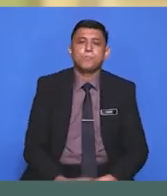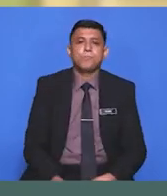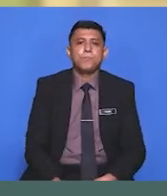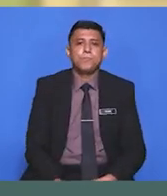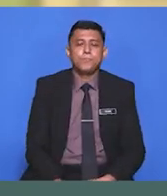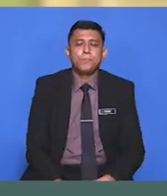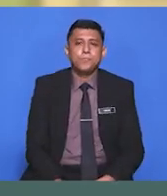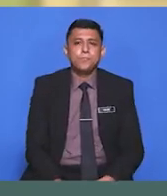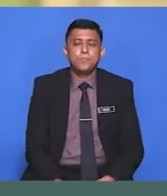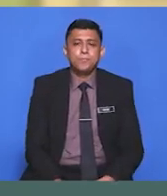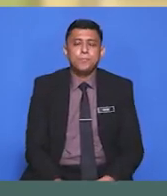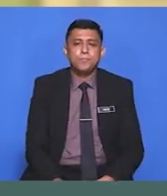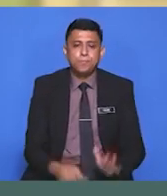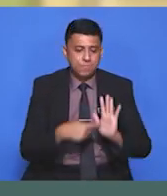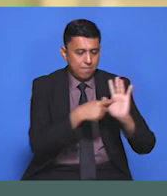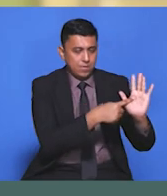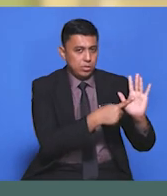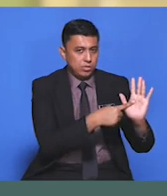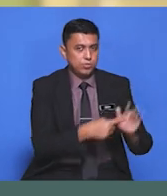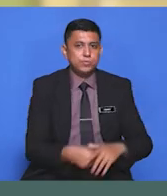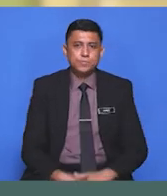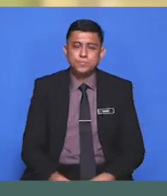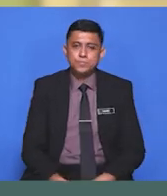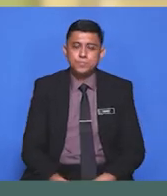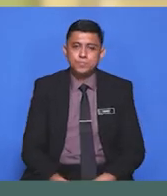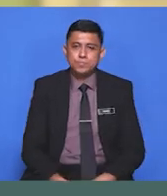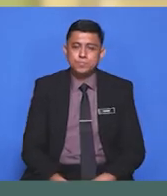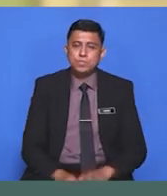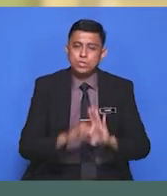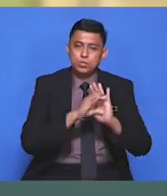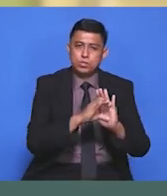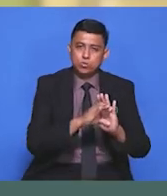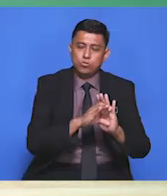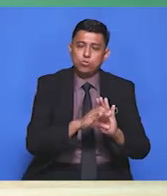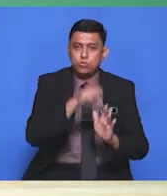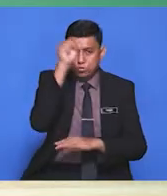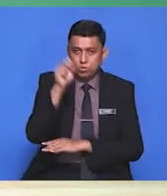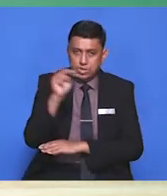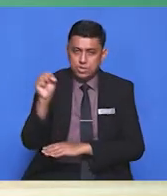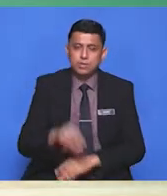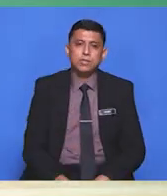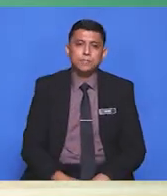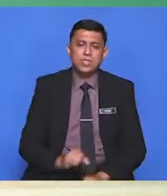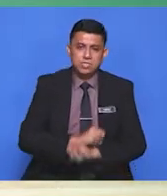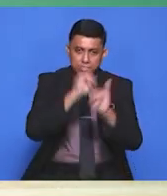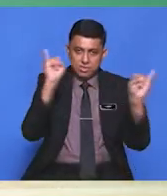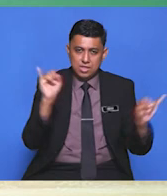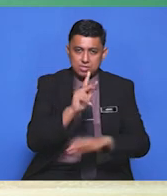soalan yang dipaparkan. Baik, contoh soalan adalah,